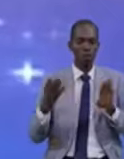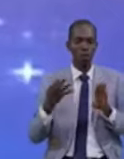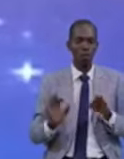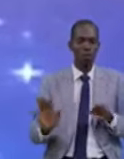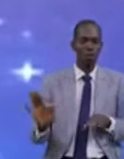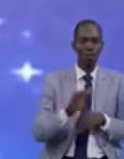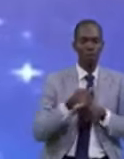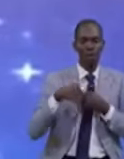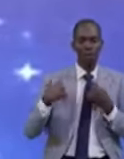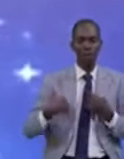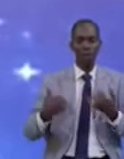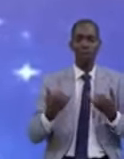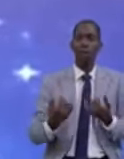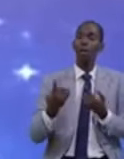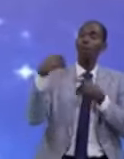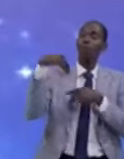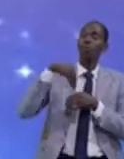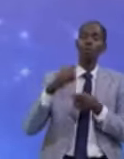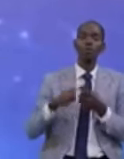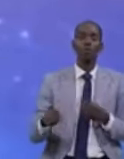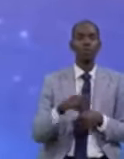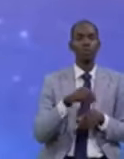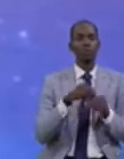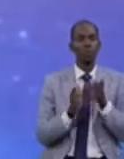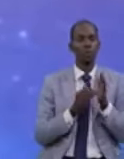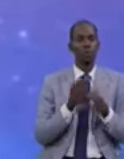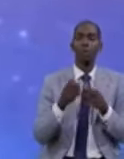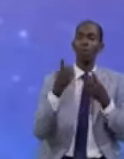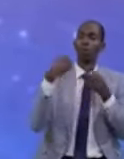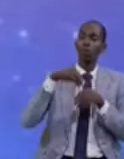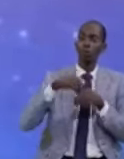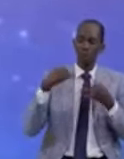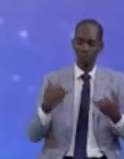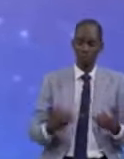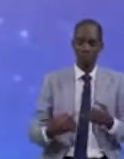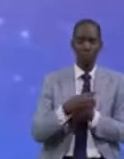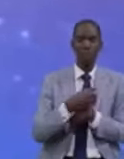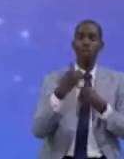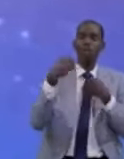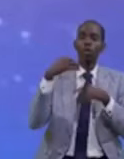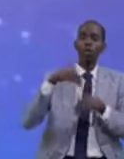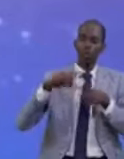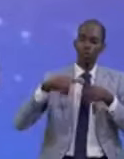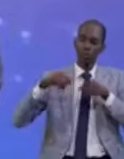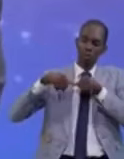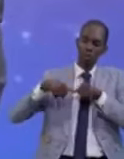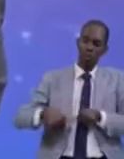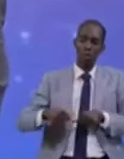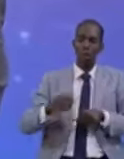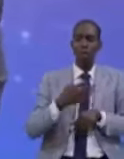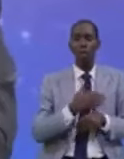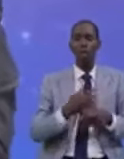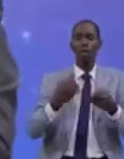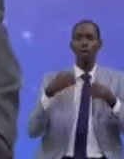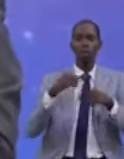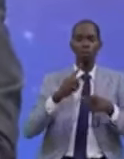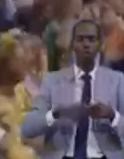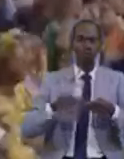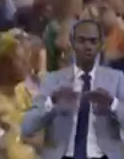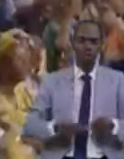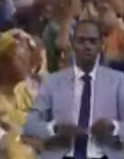entre en eux viens aujourd'hui viens rester et vient demeurer pour